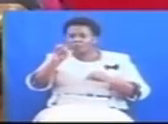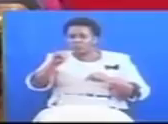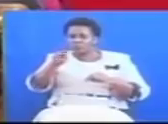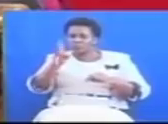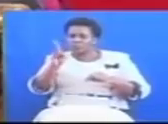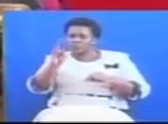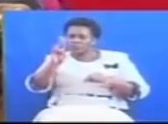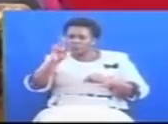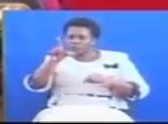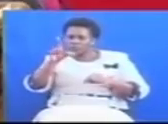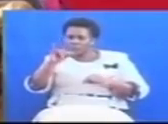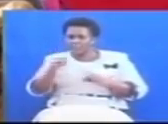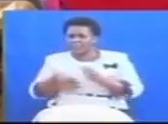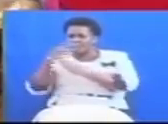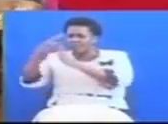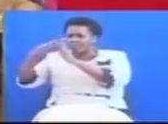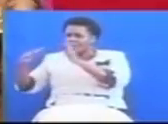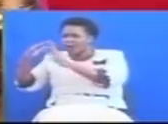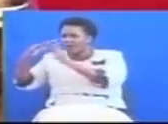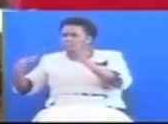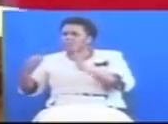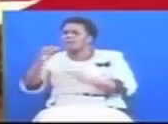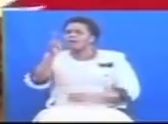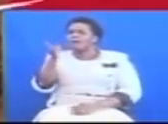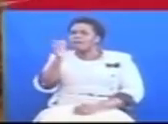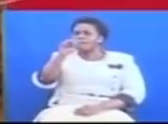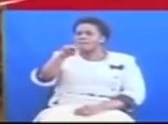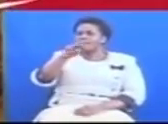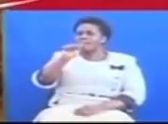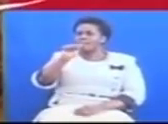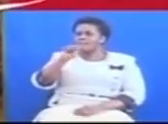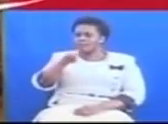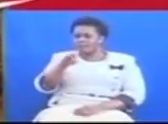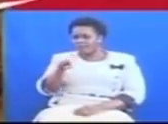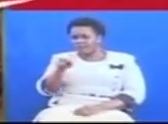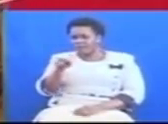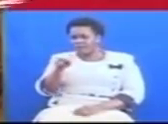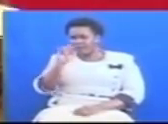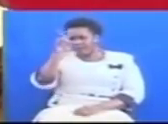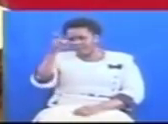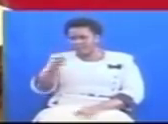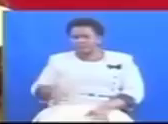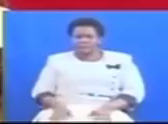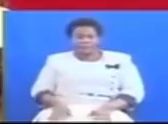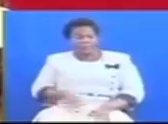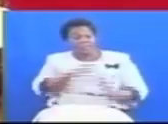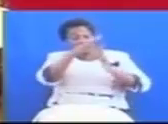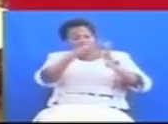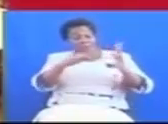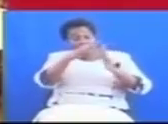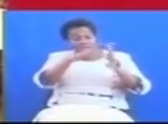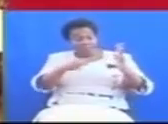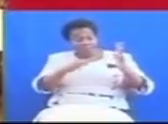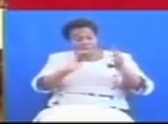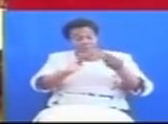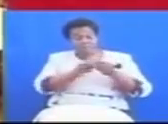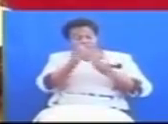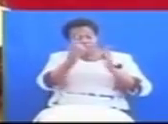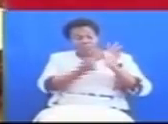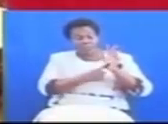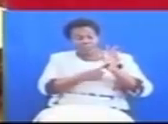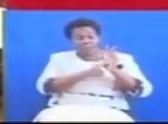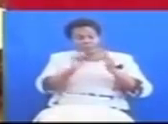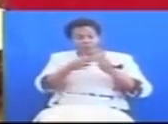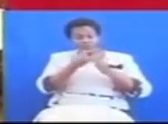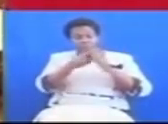na Hanang. Mheshimiwa naibu spika, kwa upande wa wilaya Babati, fedha zaidi ya bilioni 6 na milioni 200 na laki